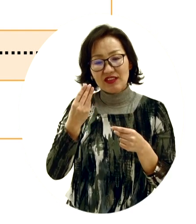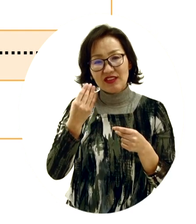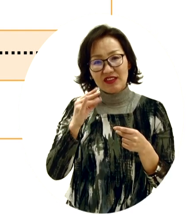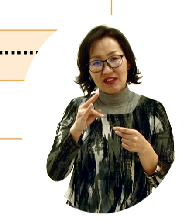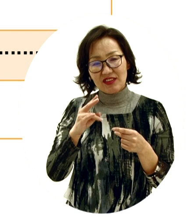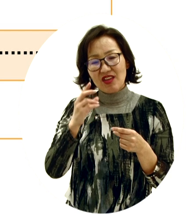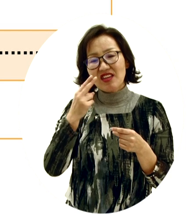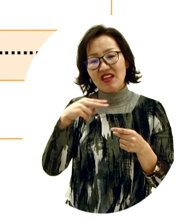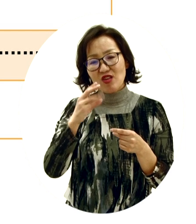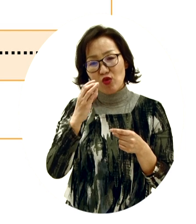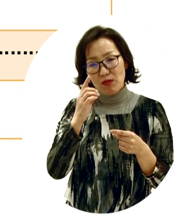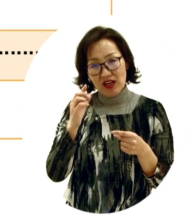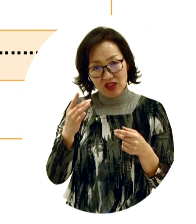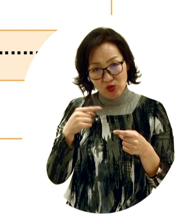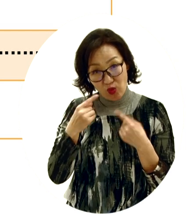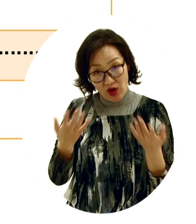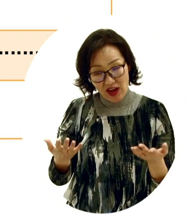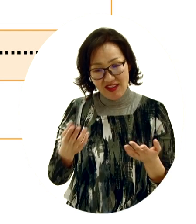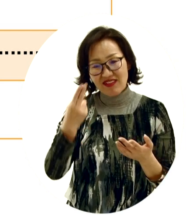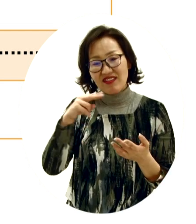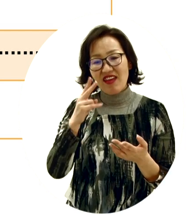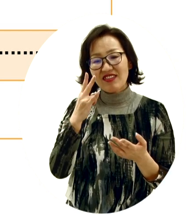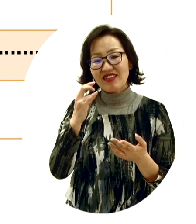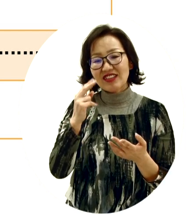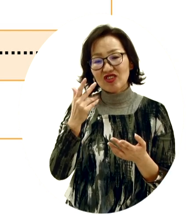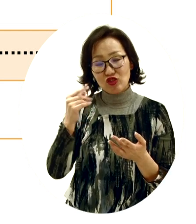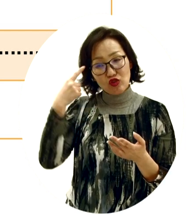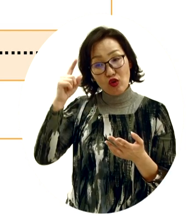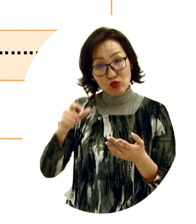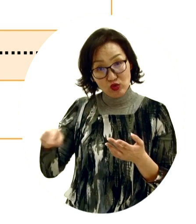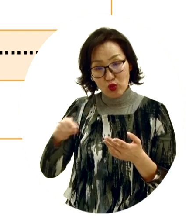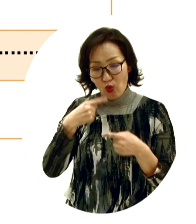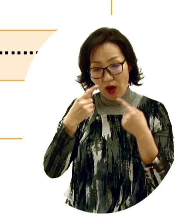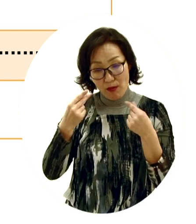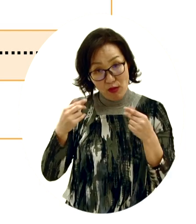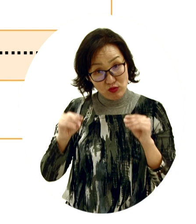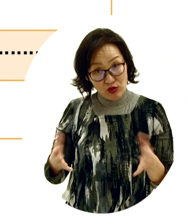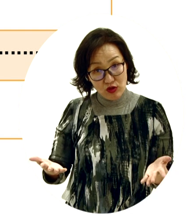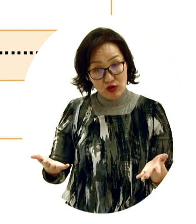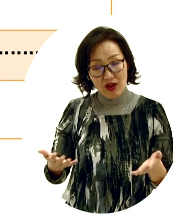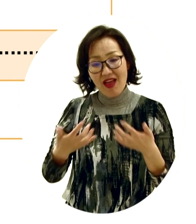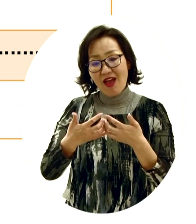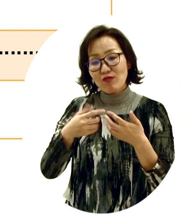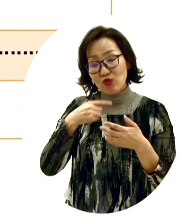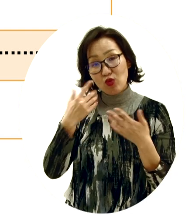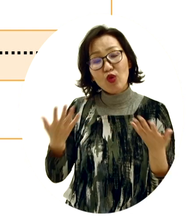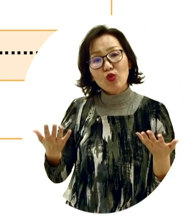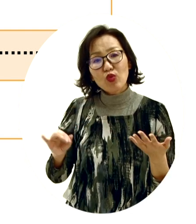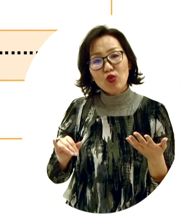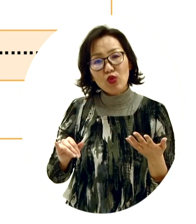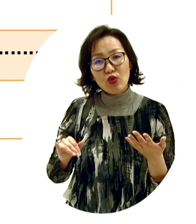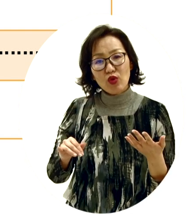тухай, Дээс Хуатрийн тухай, Дээ Нацагт орч цохиолчийн тухай байж болно. Мөн амтны тухай